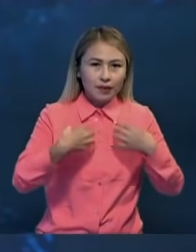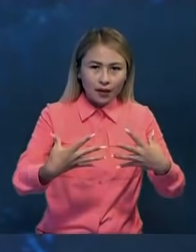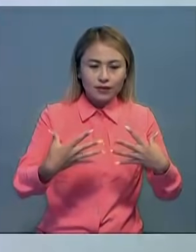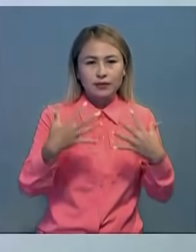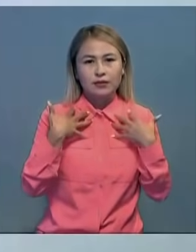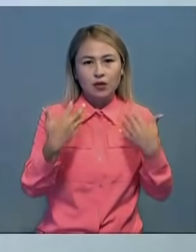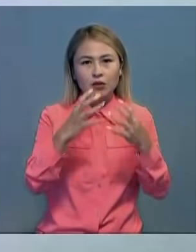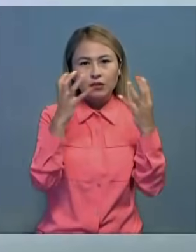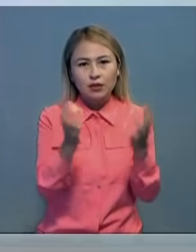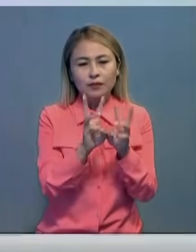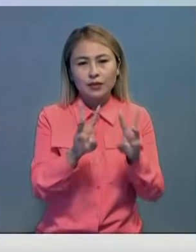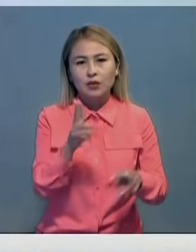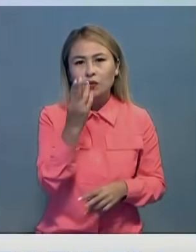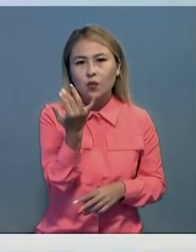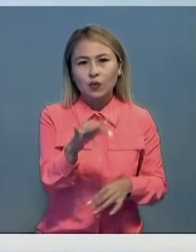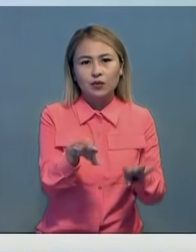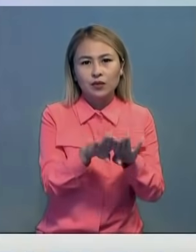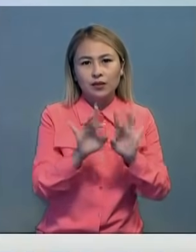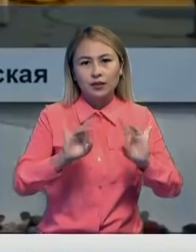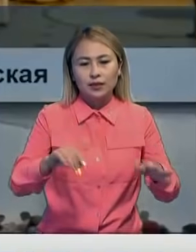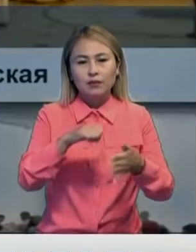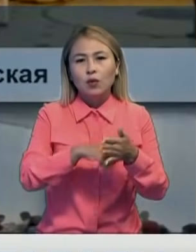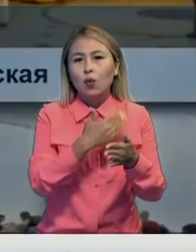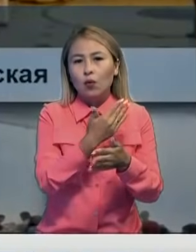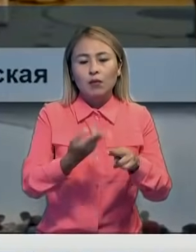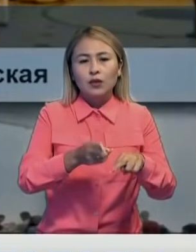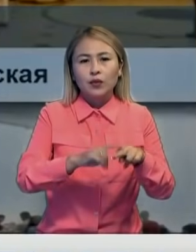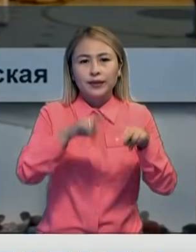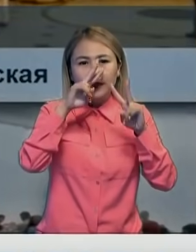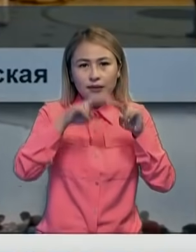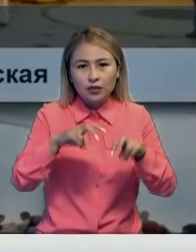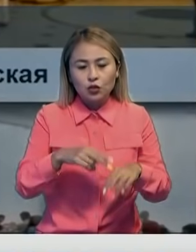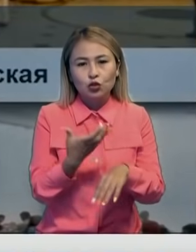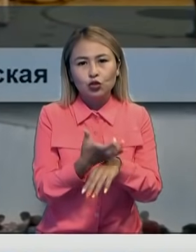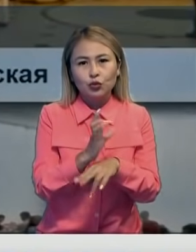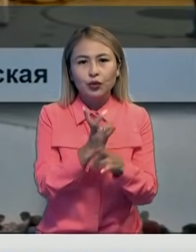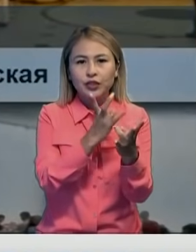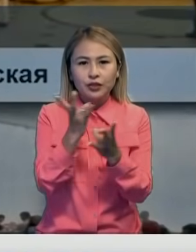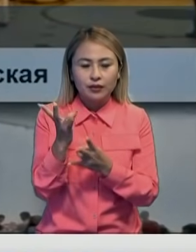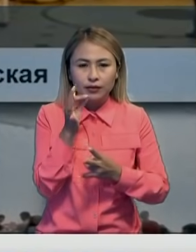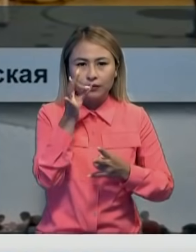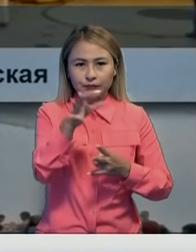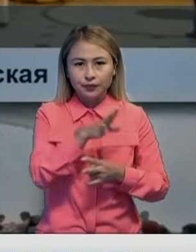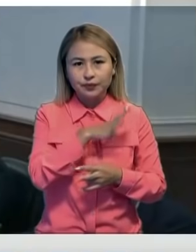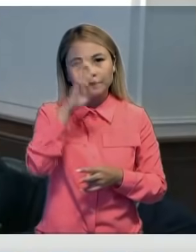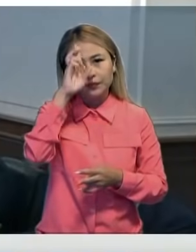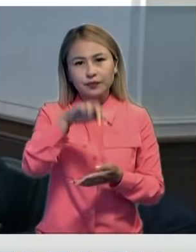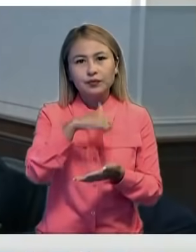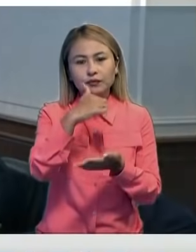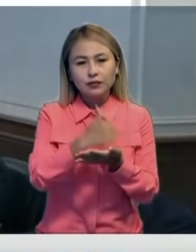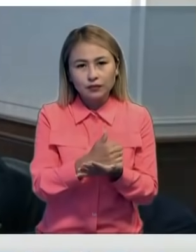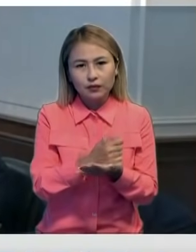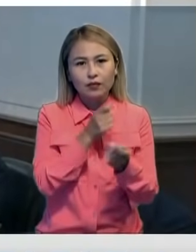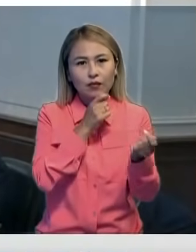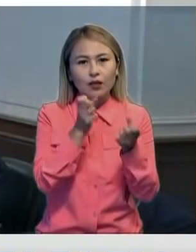Денсаулық сақтау министрі Алексей Цой осылай деді. Сол себепті ол мониторингтік тексерісті күшейту қажеттігін атап өтті. Сосын